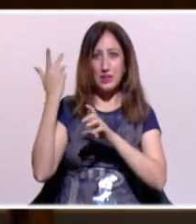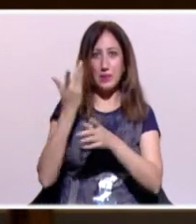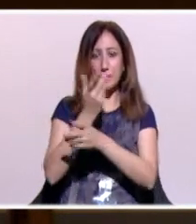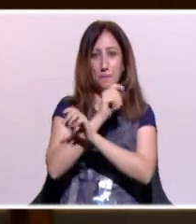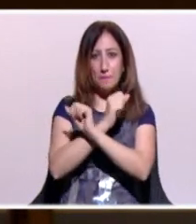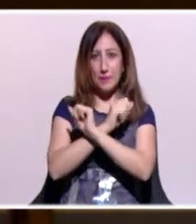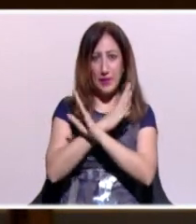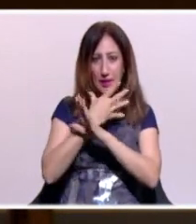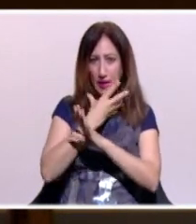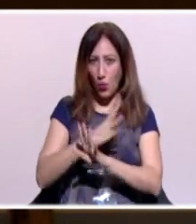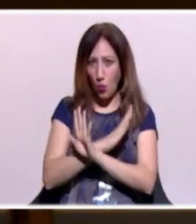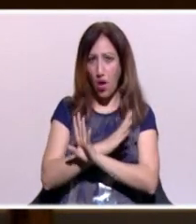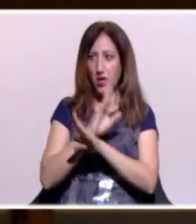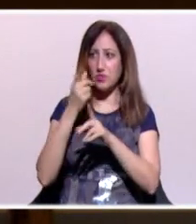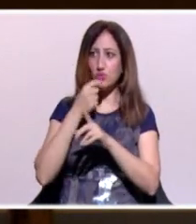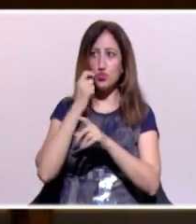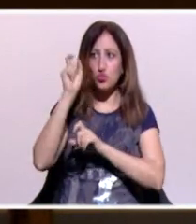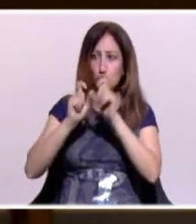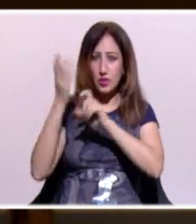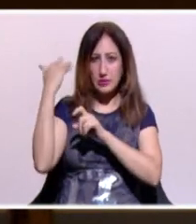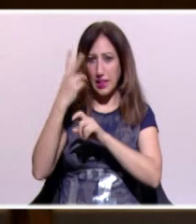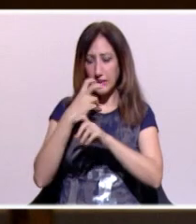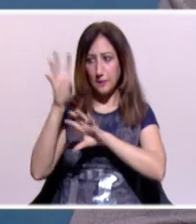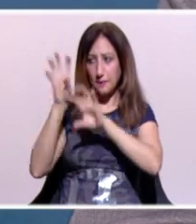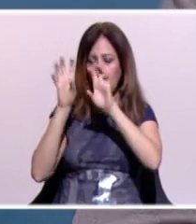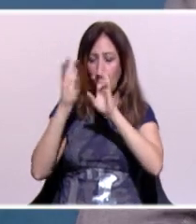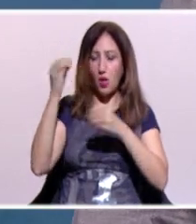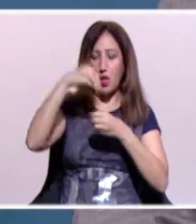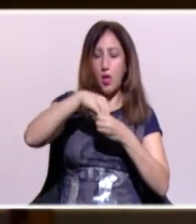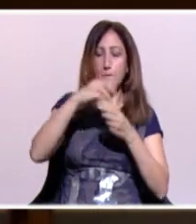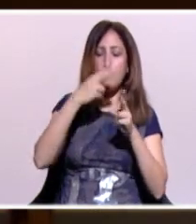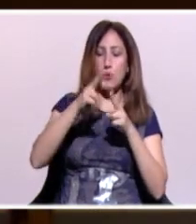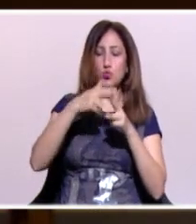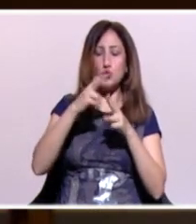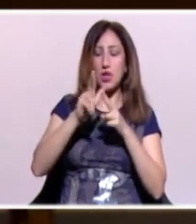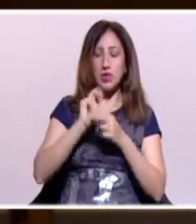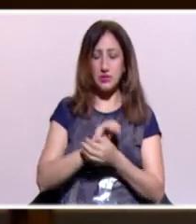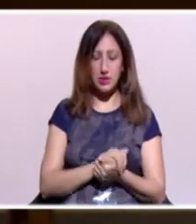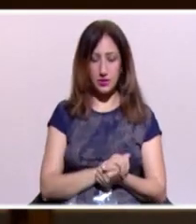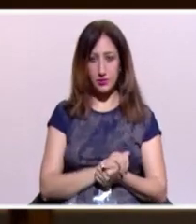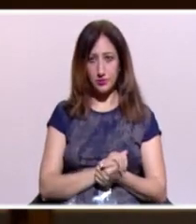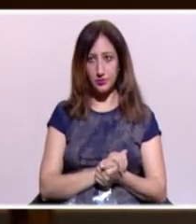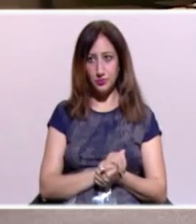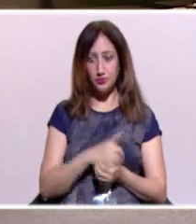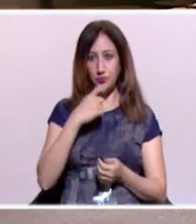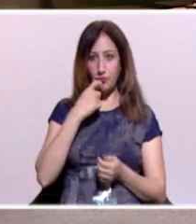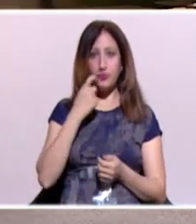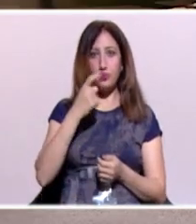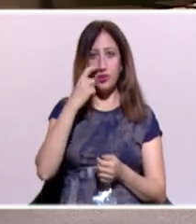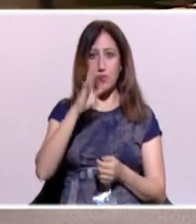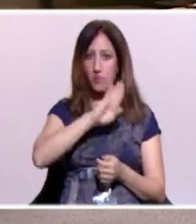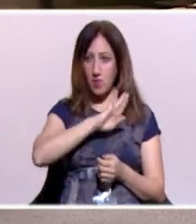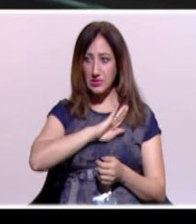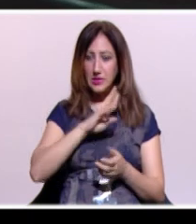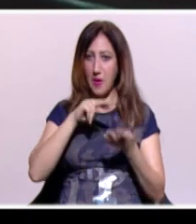يعني واضح أن عبد الرحيم كمال كان عامل توثيق دوكيومنتيشن للموضوع الحقيقة، خصوصا لما اتكلمتوا عن الفنية العسكرية ومقتل الشيخ الذهبي